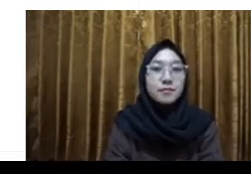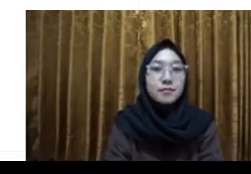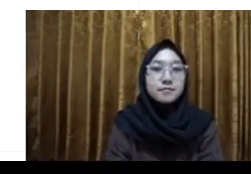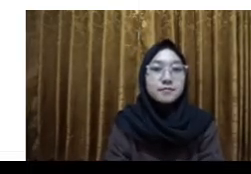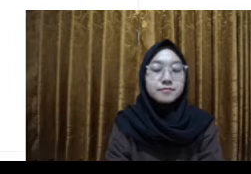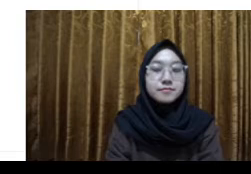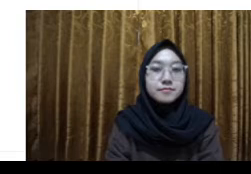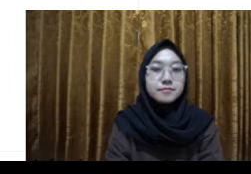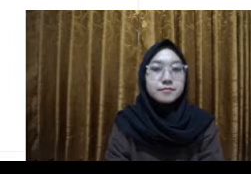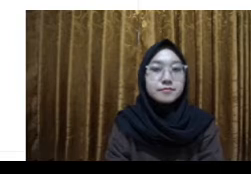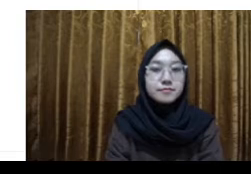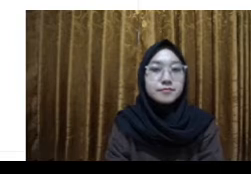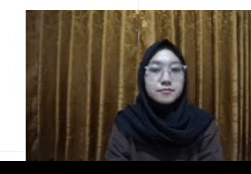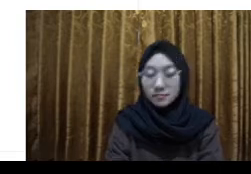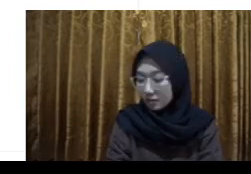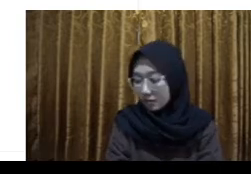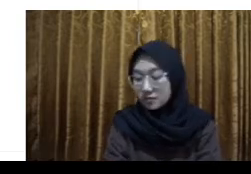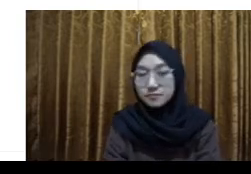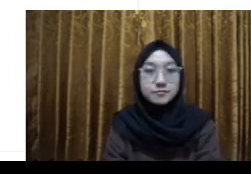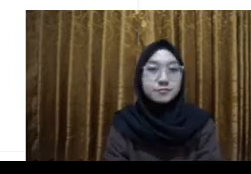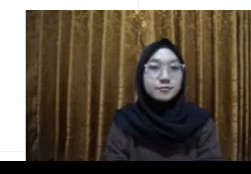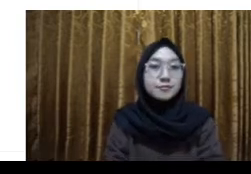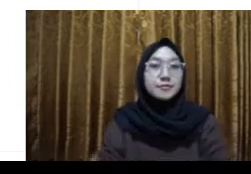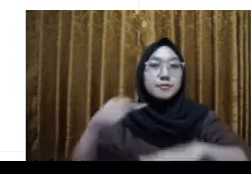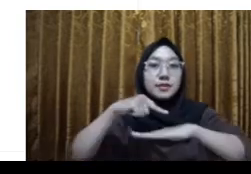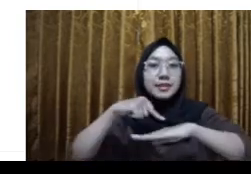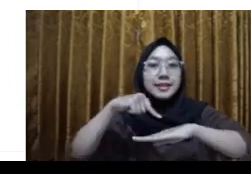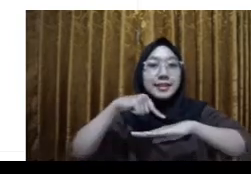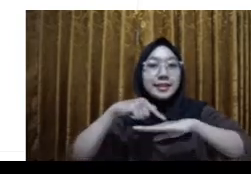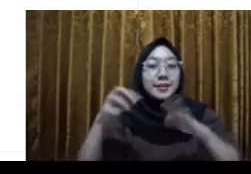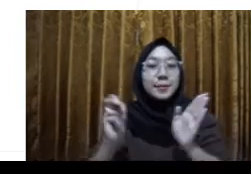PPDB ini. Coba saya buka. Edit skppdb Sebagai contoh saja ya.